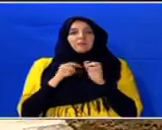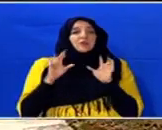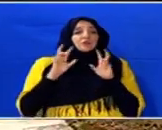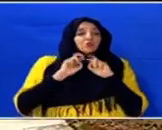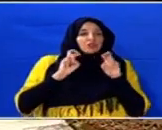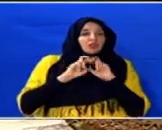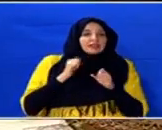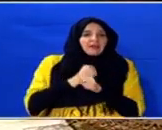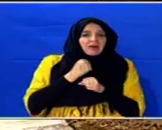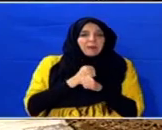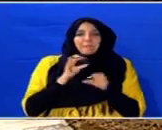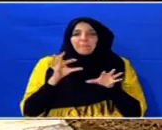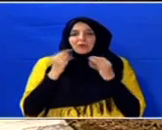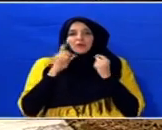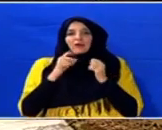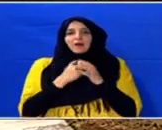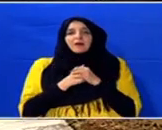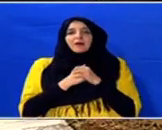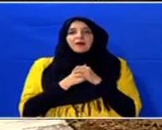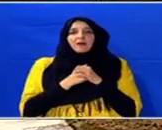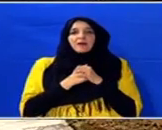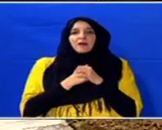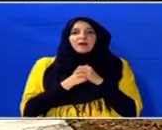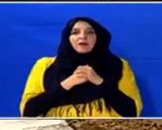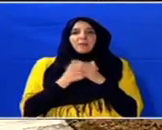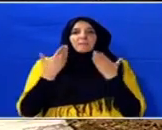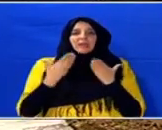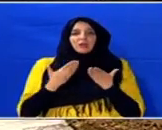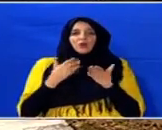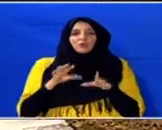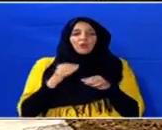ترك تسمى السوق في حافلة تاع نقل العمال.